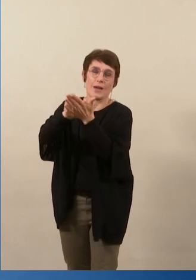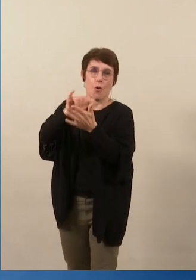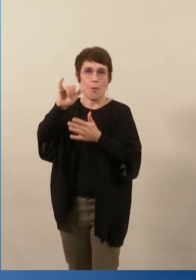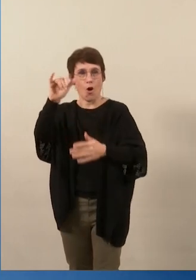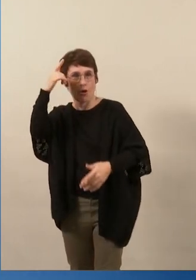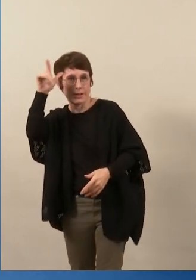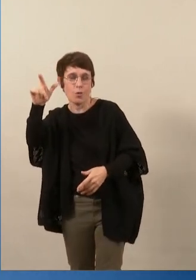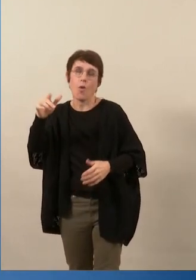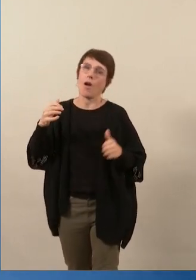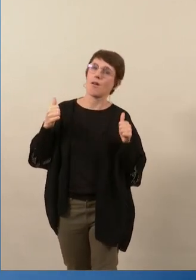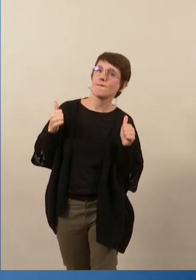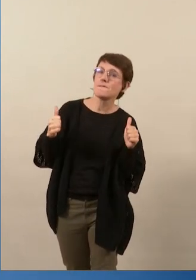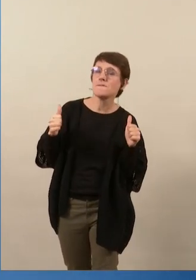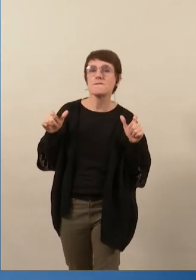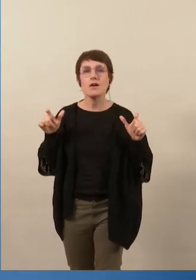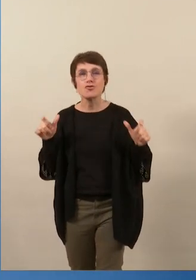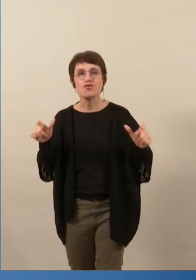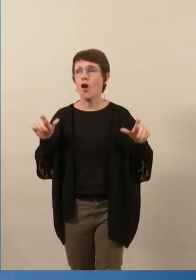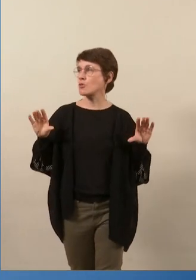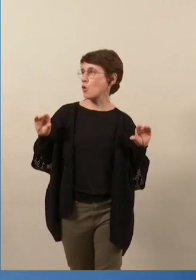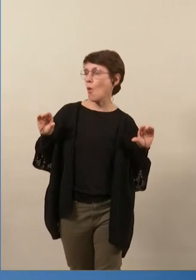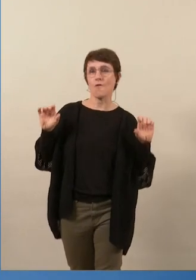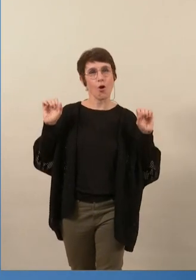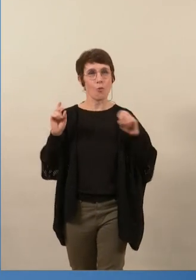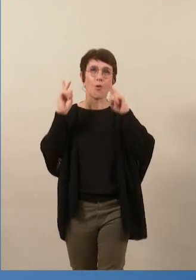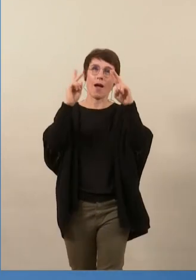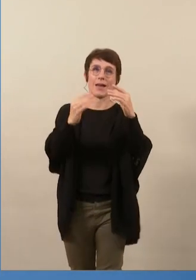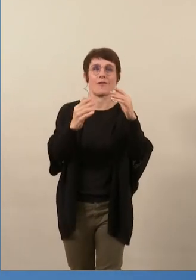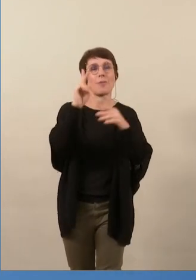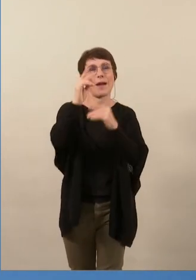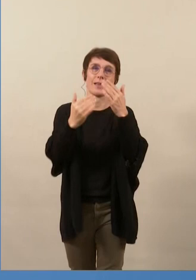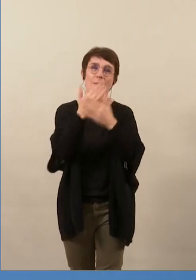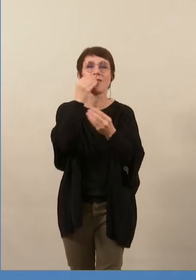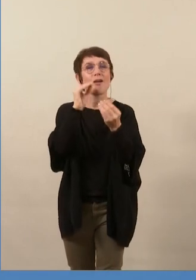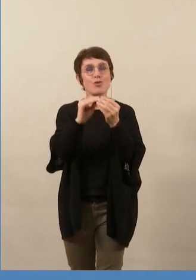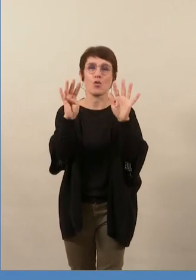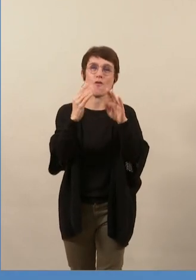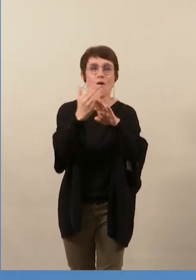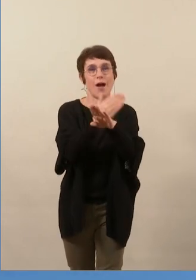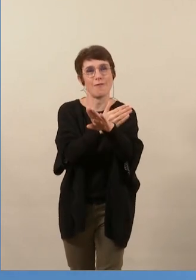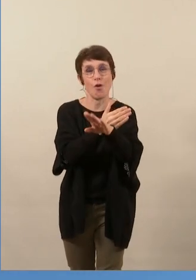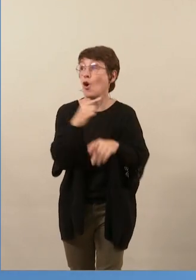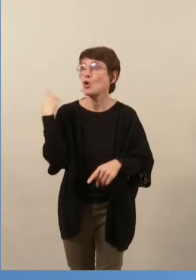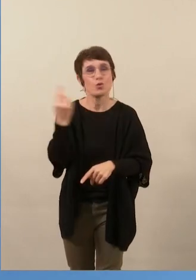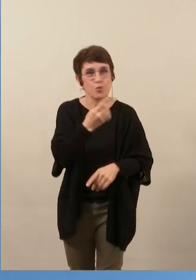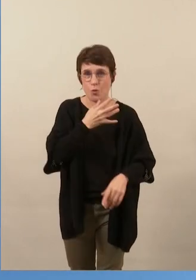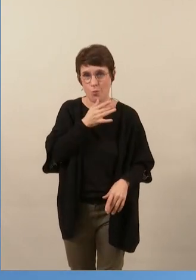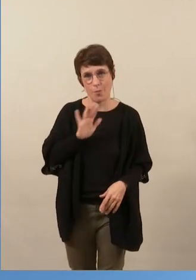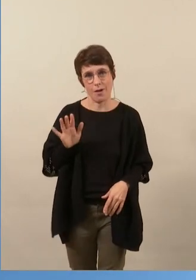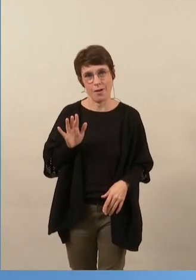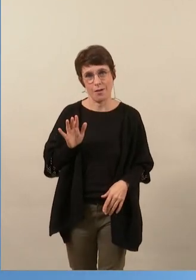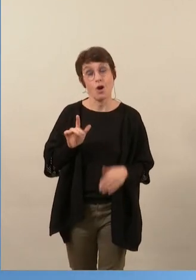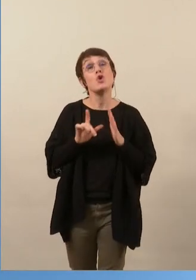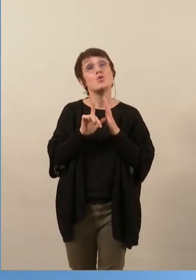pardon les choses pour pouvoir travailler avant 9h à Paris donc bien sûr c'est pas tout le monde mais croyez-moi une